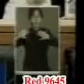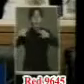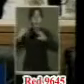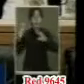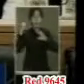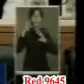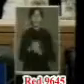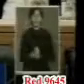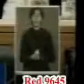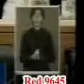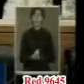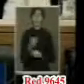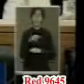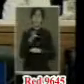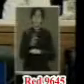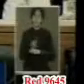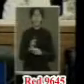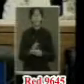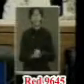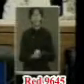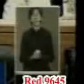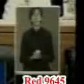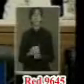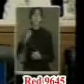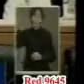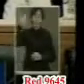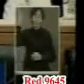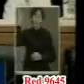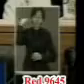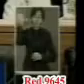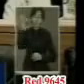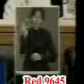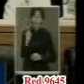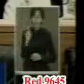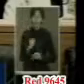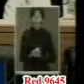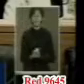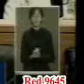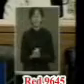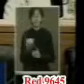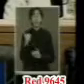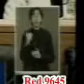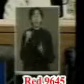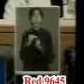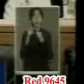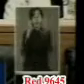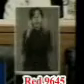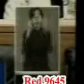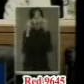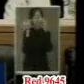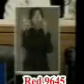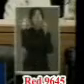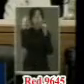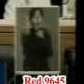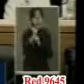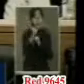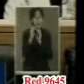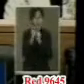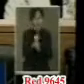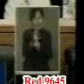อันนี้นะครับท่านประธานที่เคารพเพราะในอดีตนั้นมีกรณีขอนายกพระราชทานมาตรา